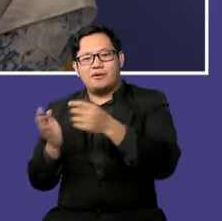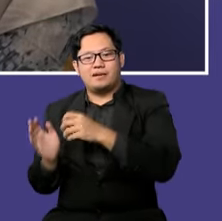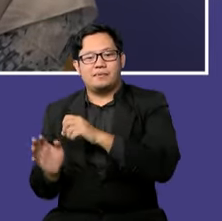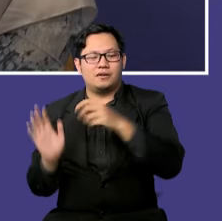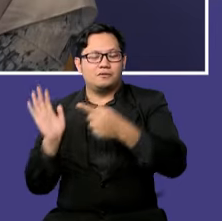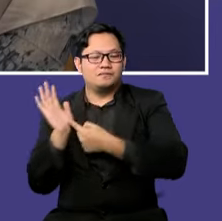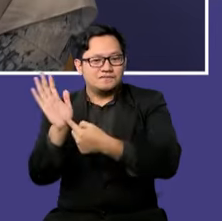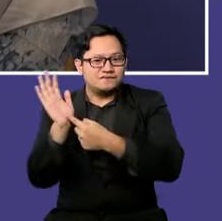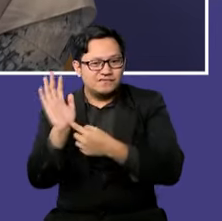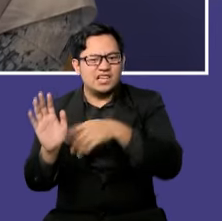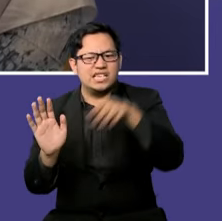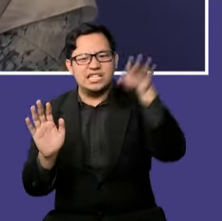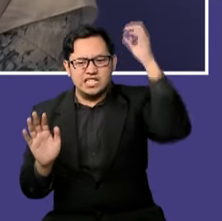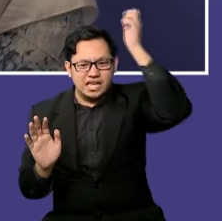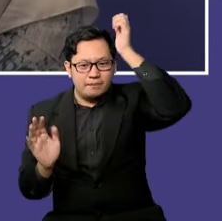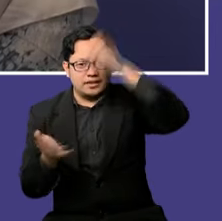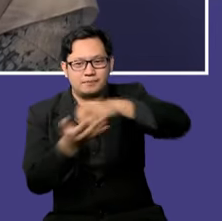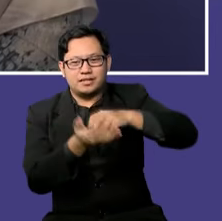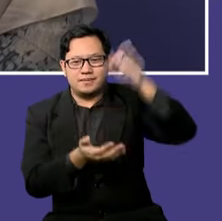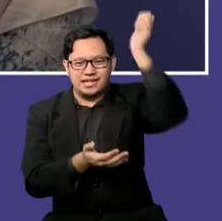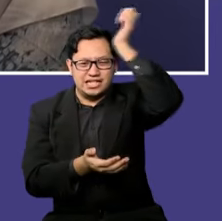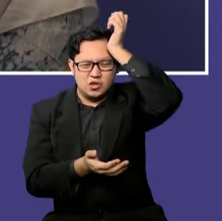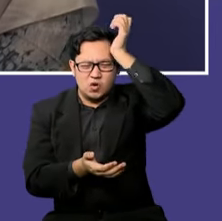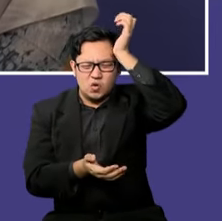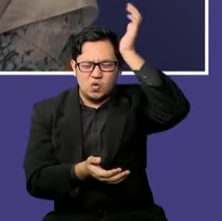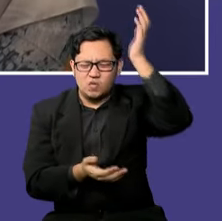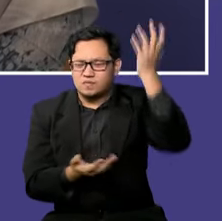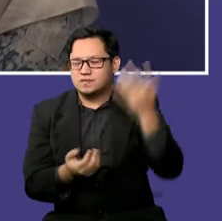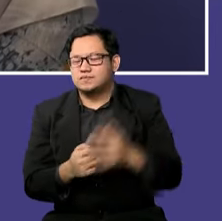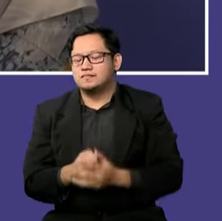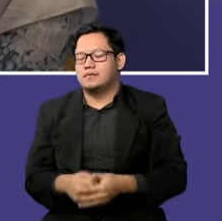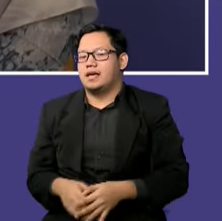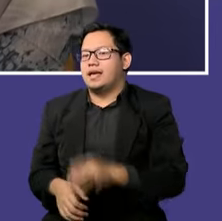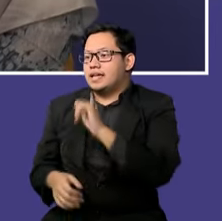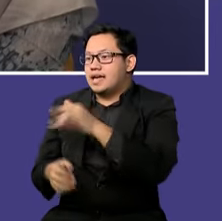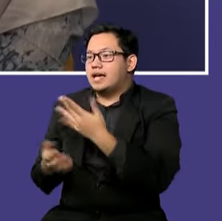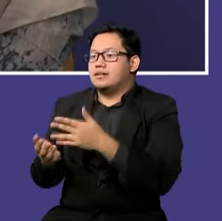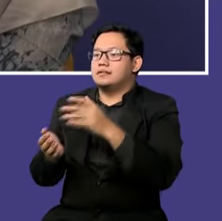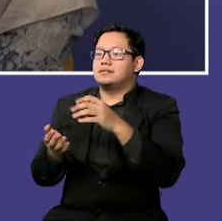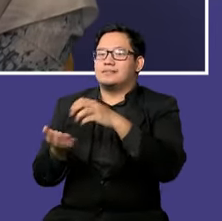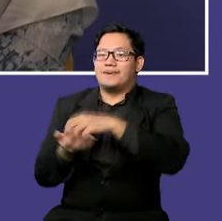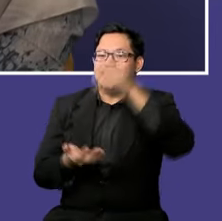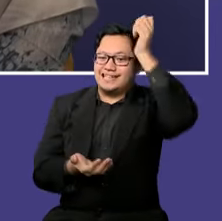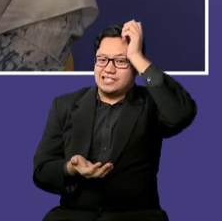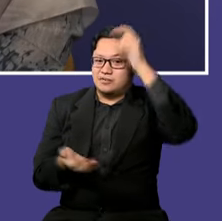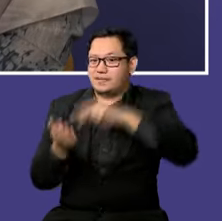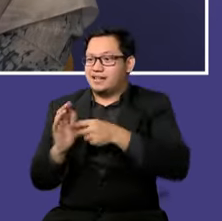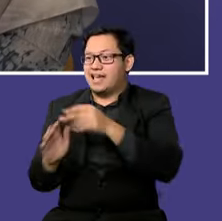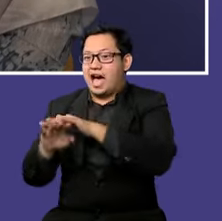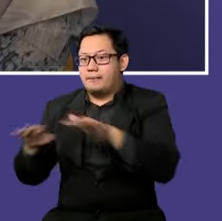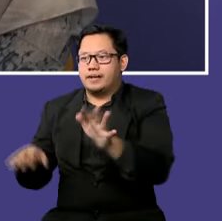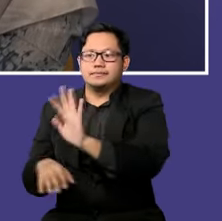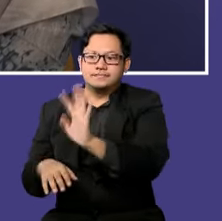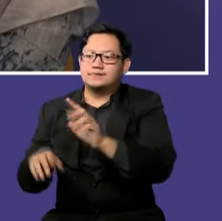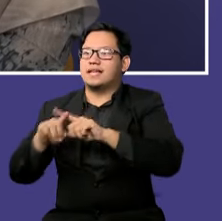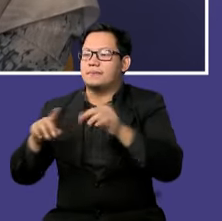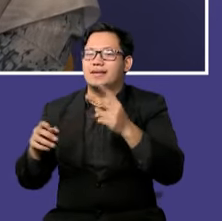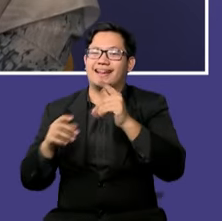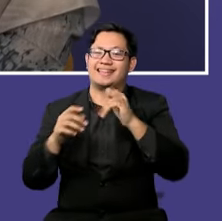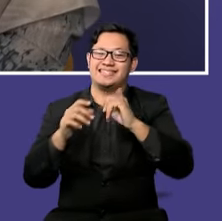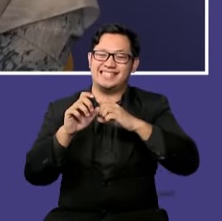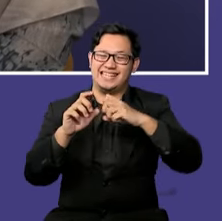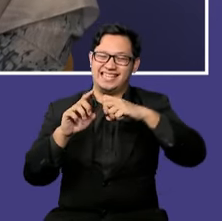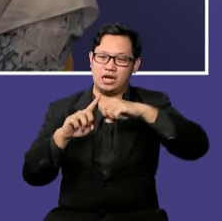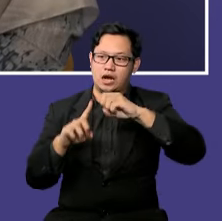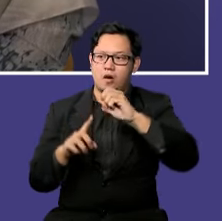Zona hijau itu kan tadi kalau kita Artikan bukan berarti zonanya aman tapi zona itu memiliki resiko kenaikan kasus yang lebih rendah dibandingkan